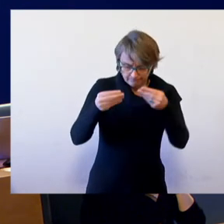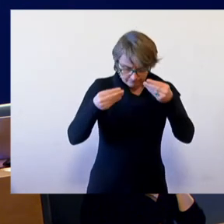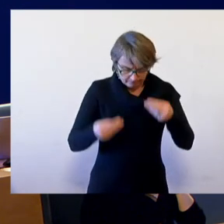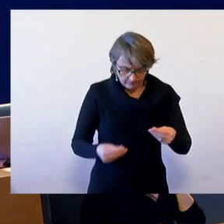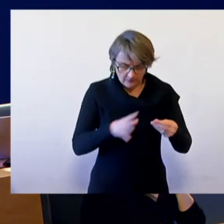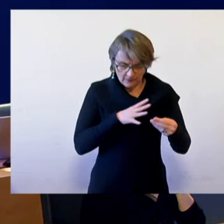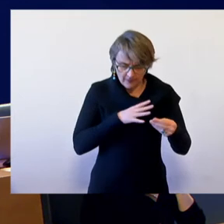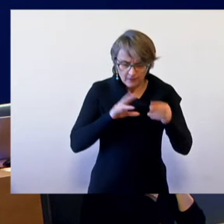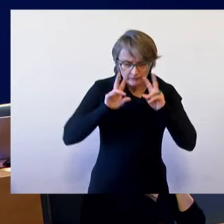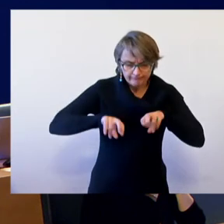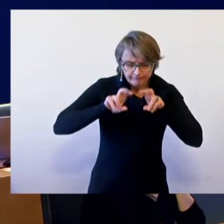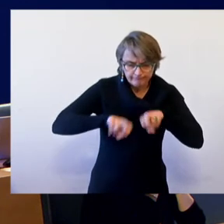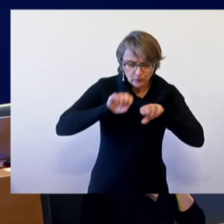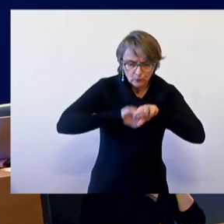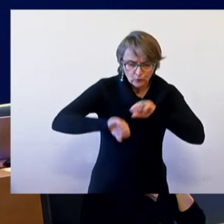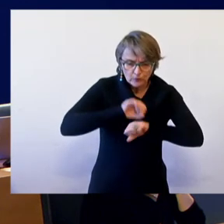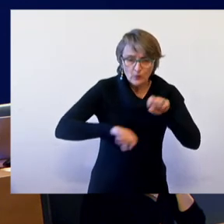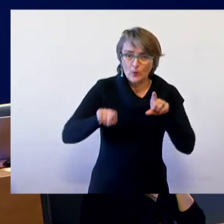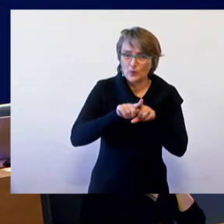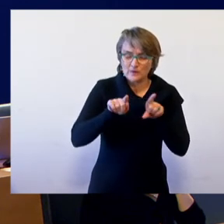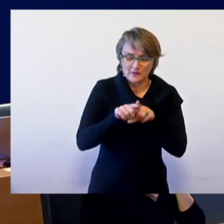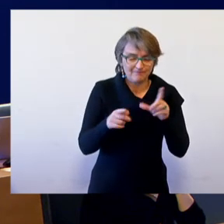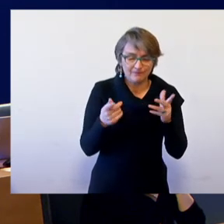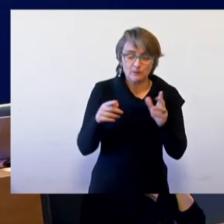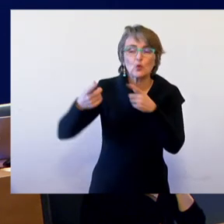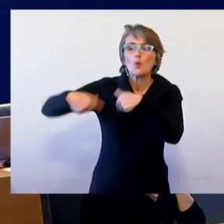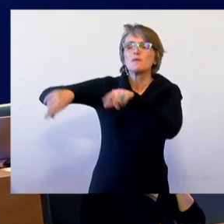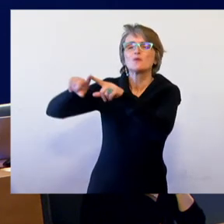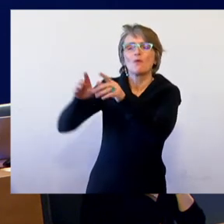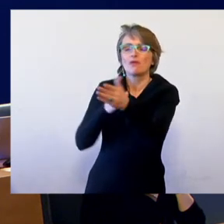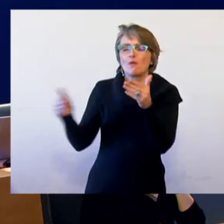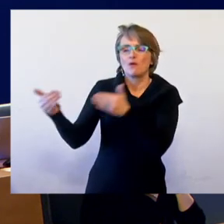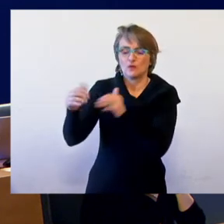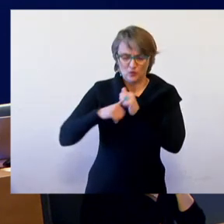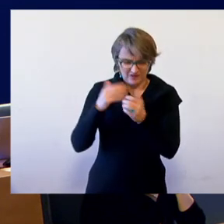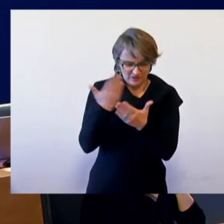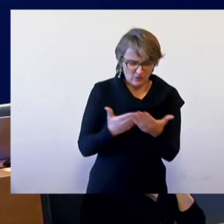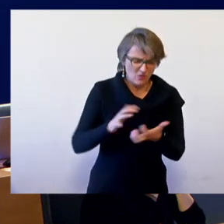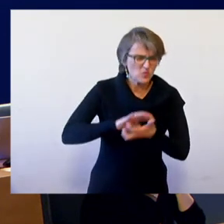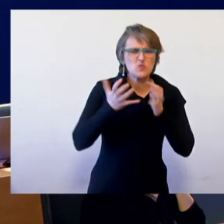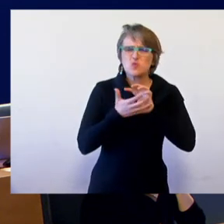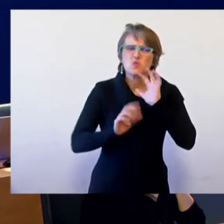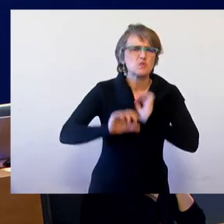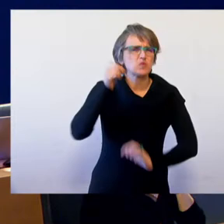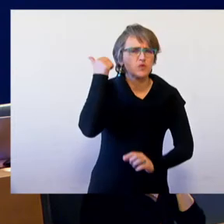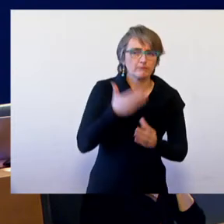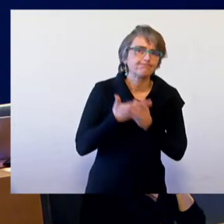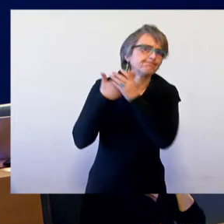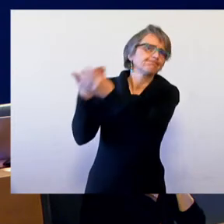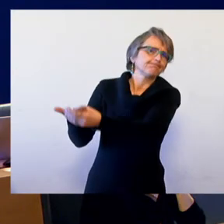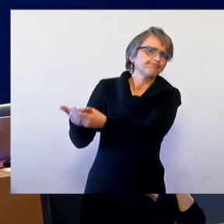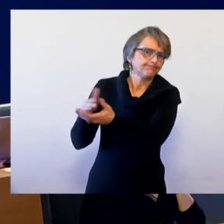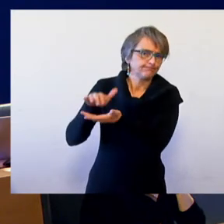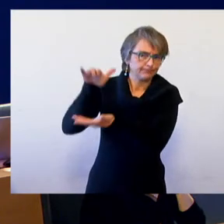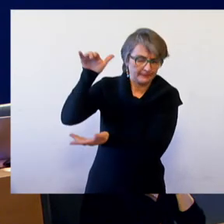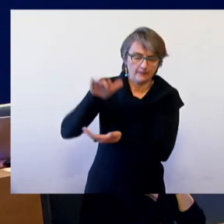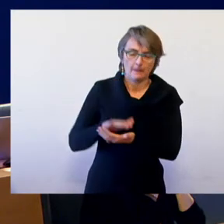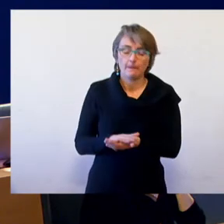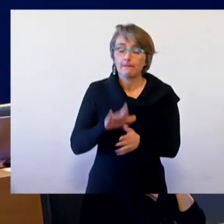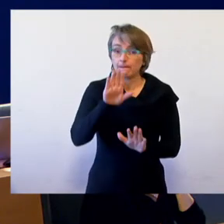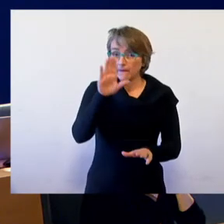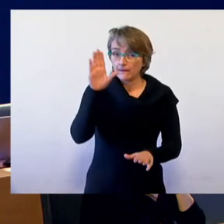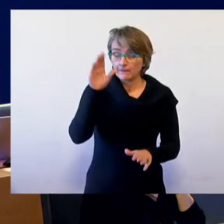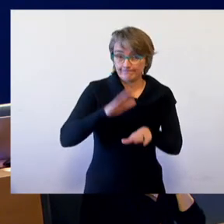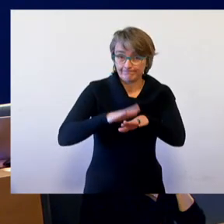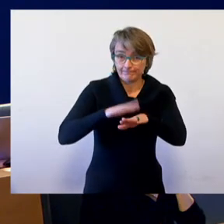de dérogation que les situations les plus complexes. Par ailleurs, je signale que le calendrier des demandes de